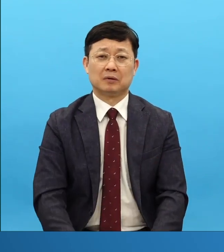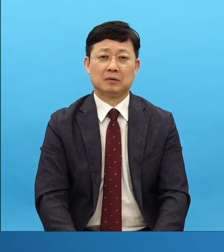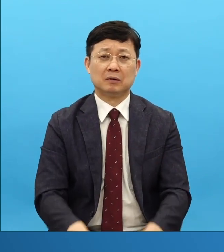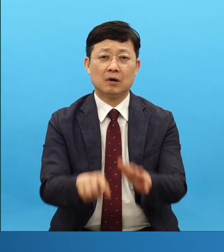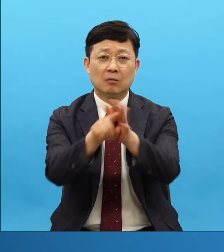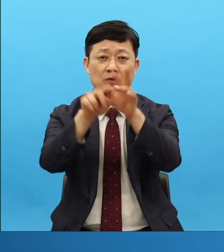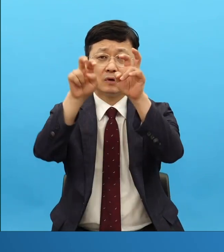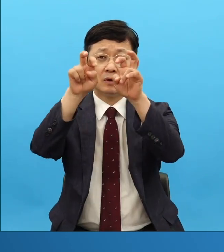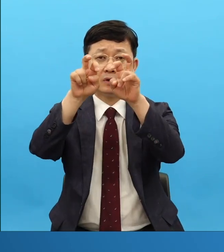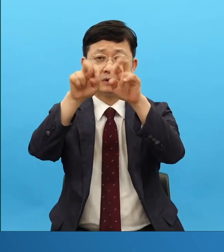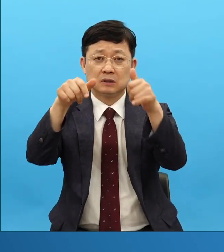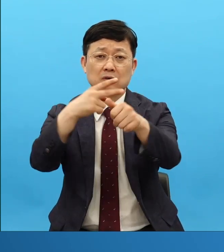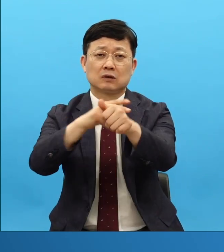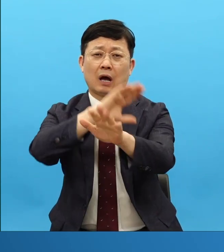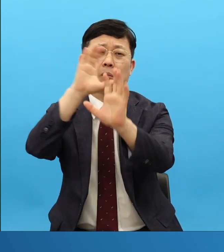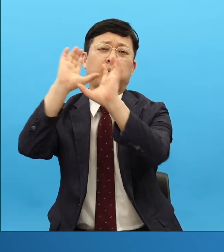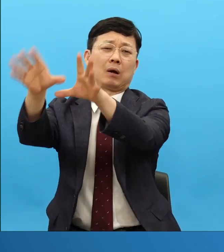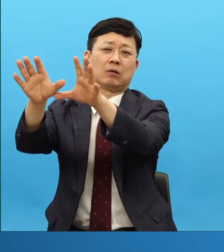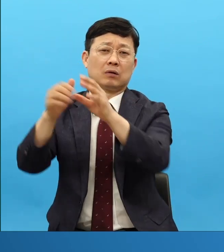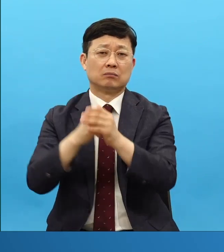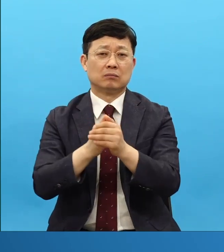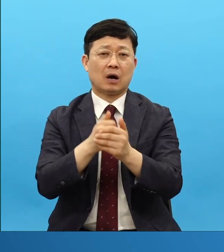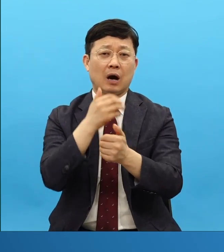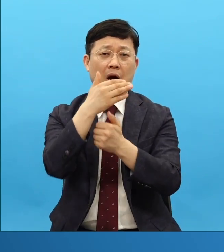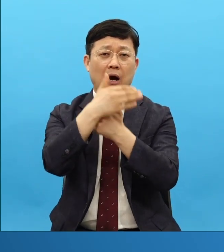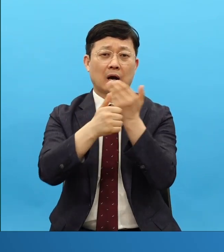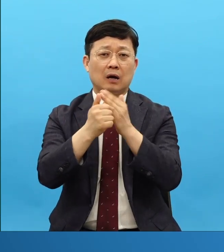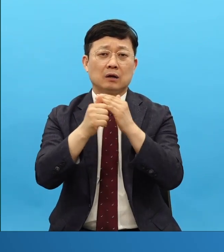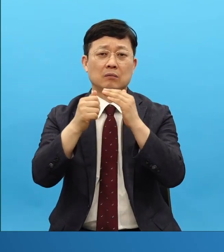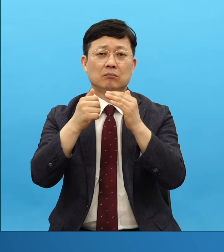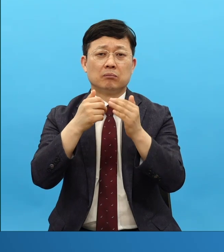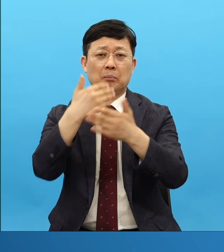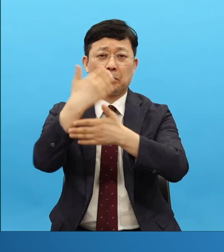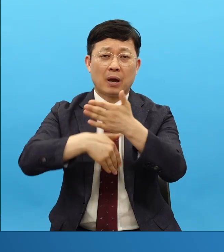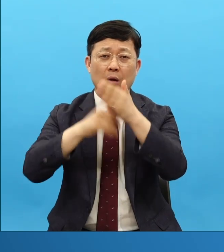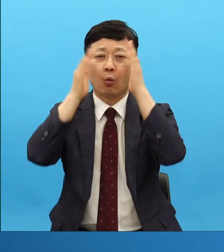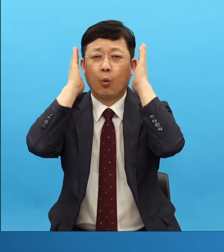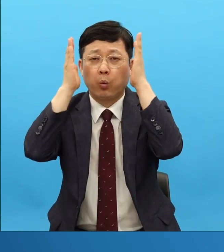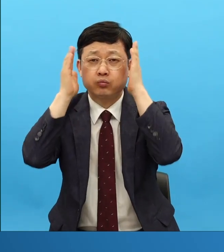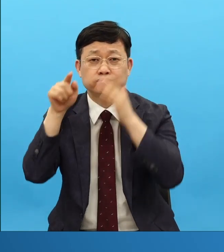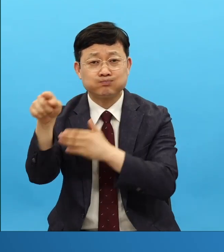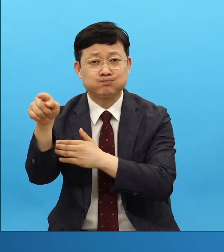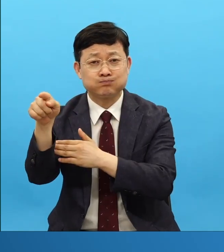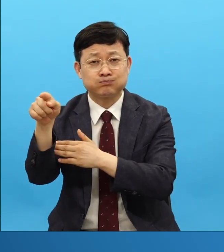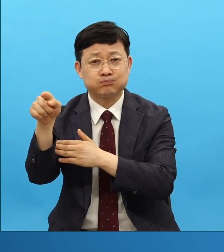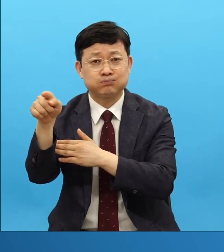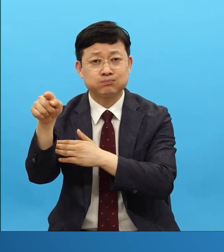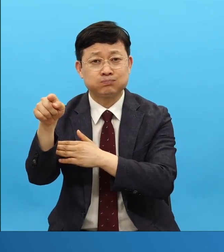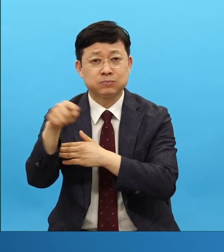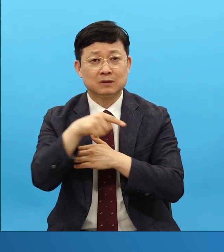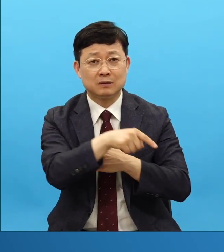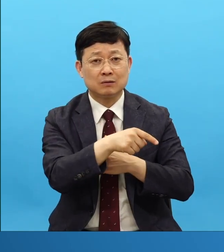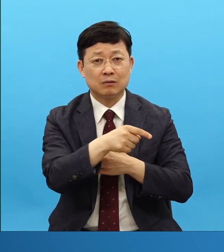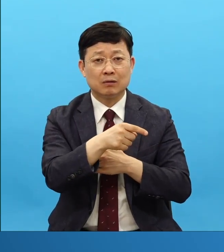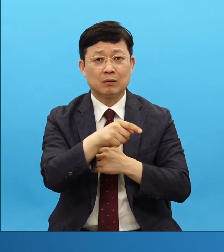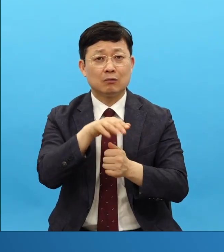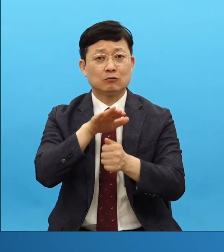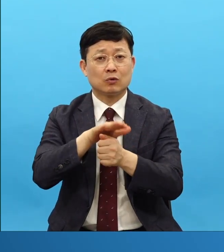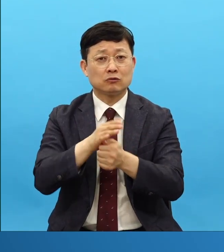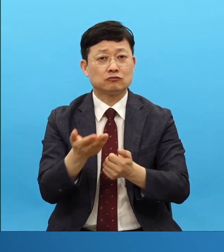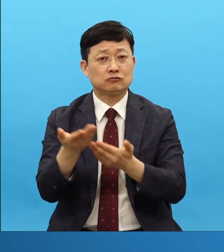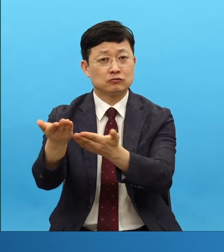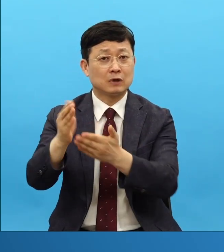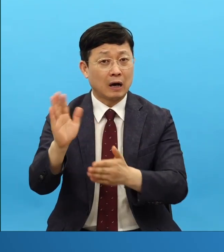다 맡겨놓고 애들 말이죠. 하나님 없는 거 막 배워가 있는 상황인데 우리가 이걸 안 해준다는 거는 진짜